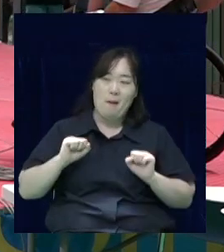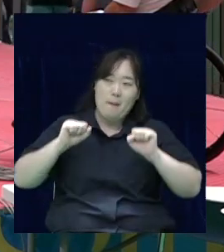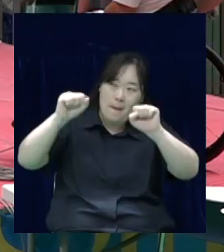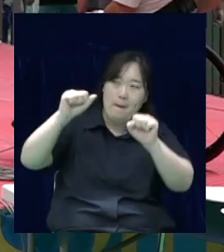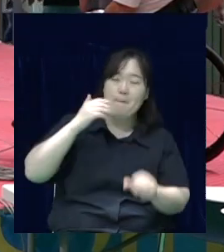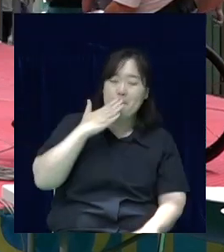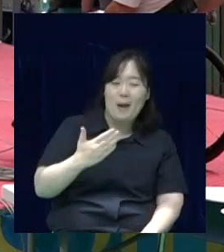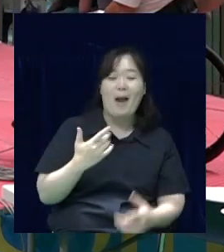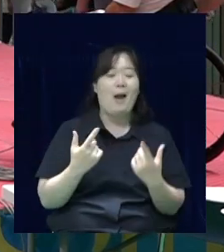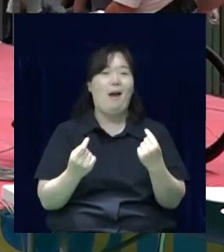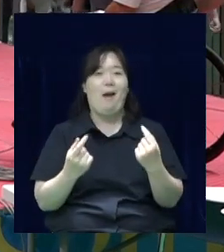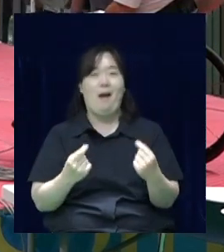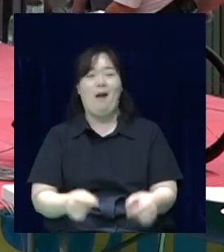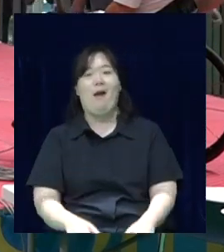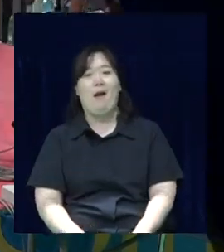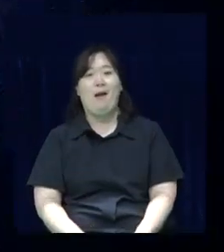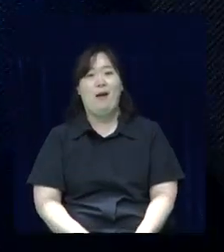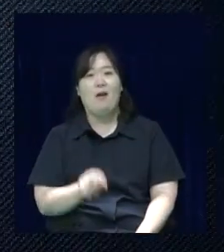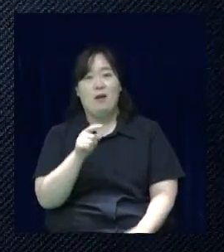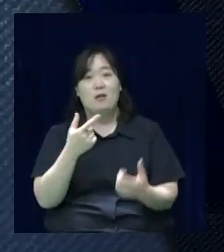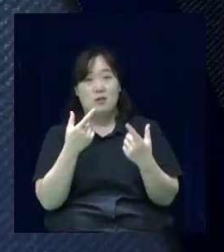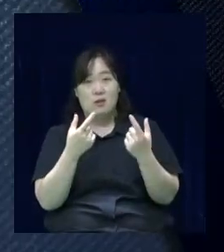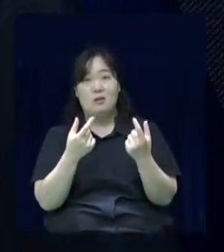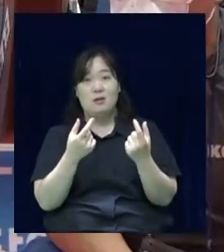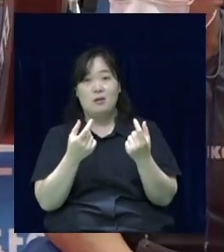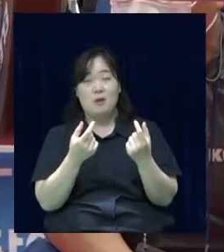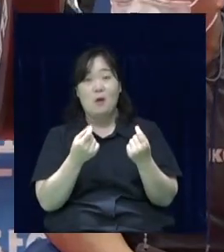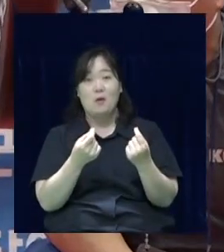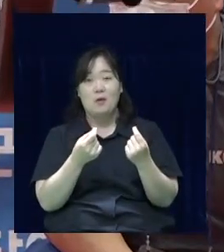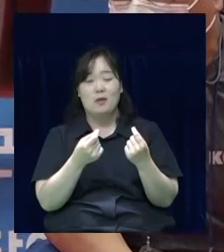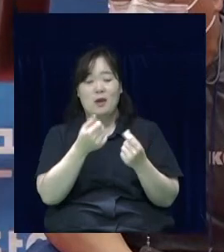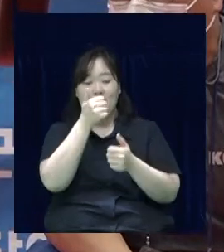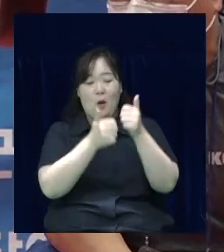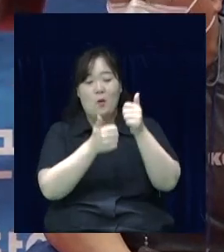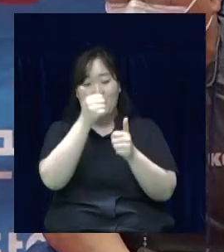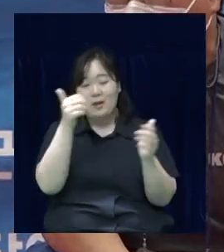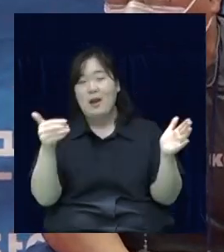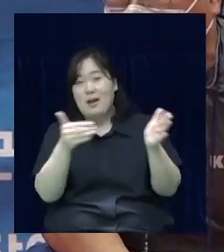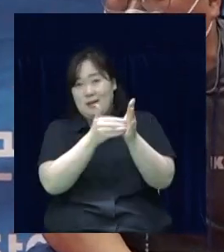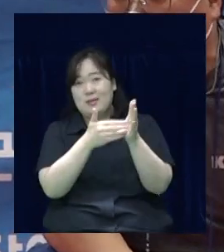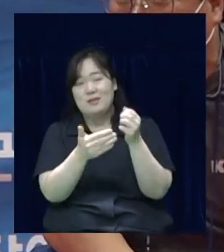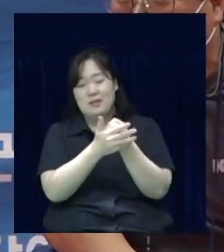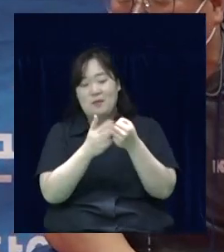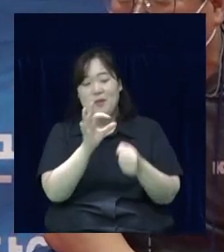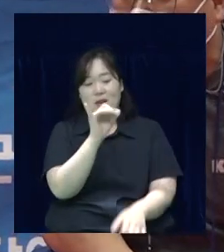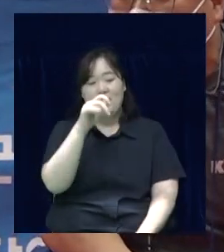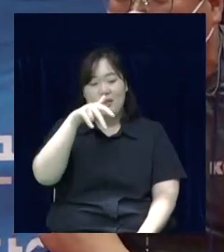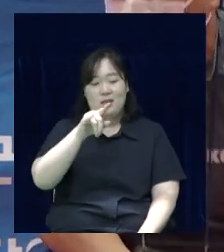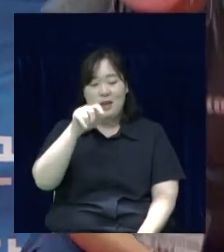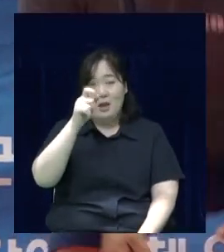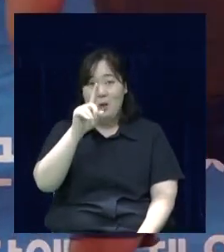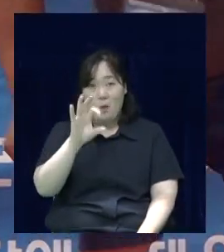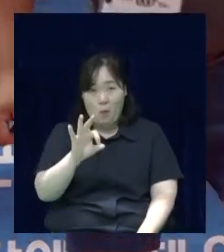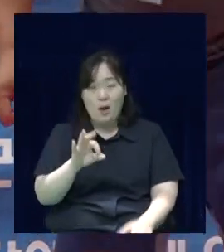생각되어집니다. 그렇습니다. 예. 자, 이렇게 되면서 일단은 또 이재관 선수가 81kg 성공을 하게 됐고요.